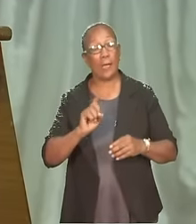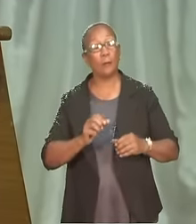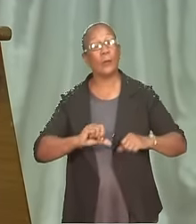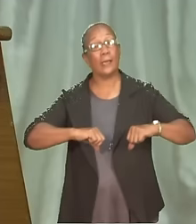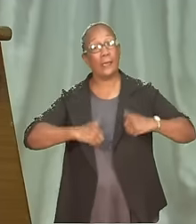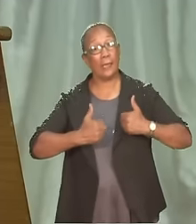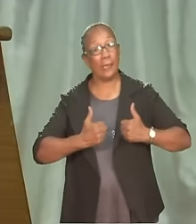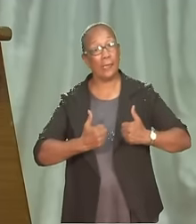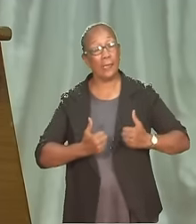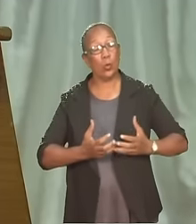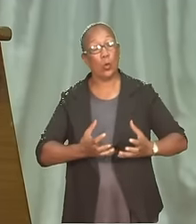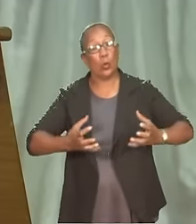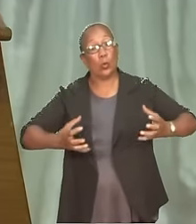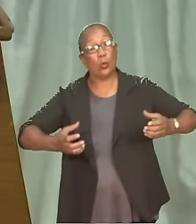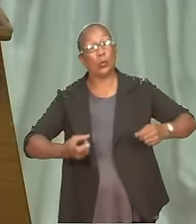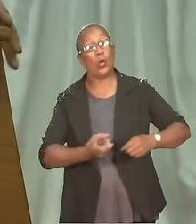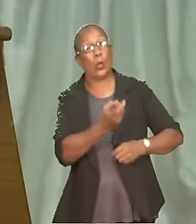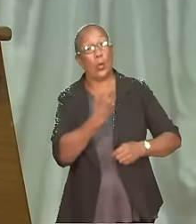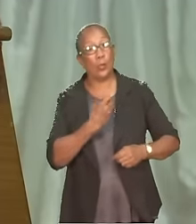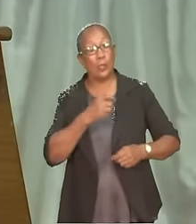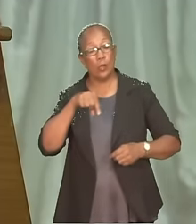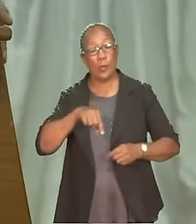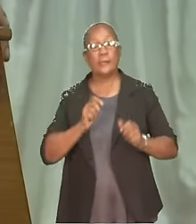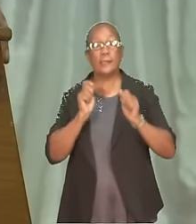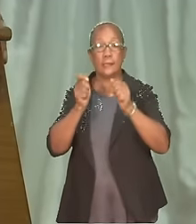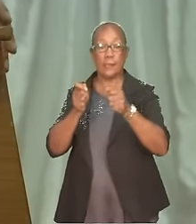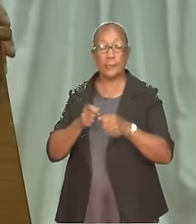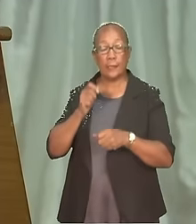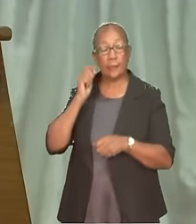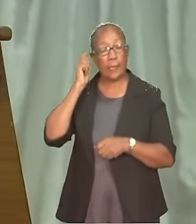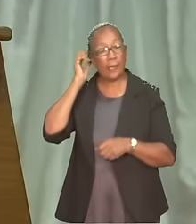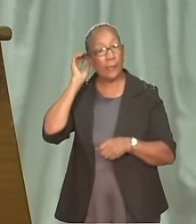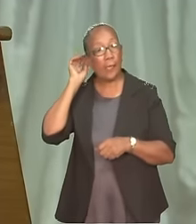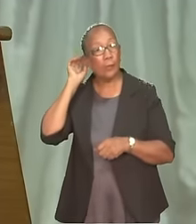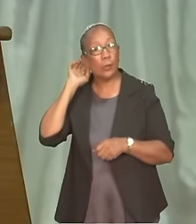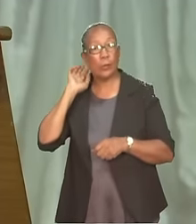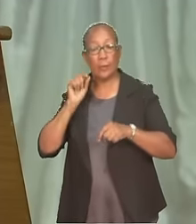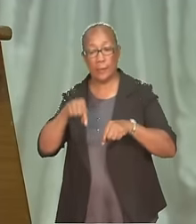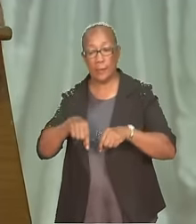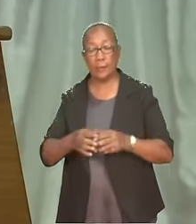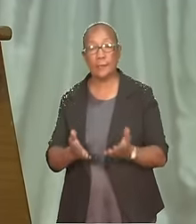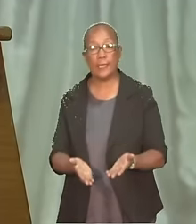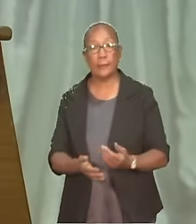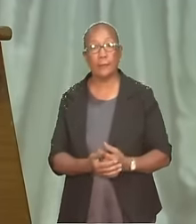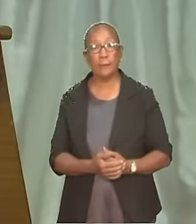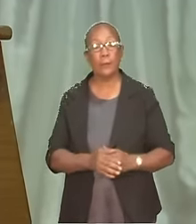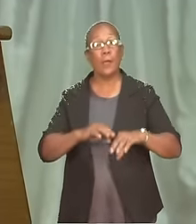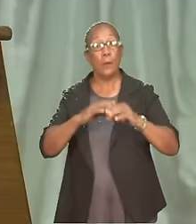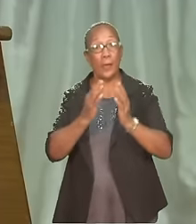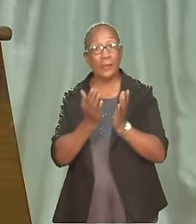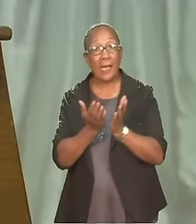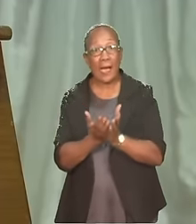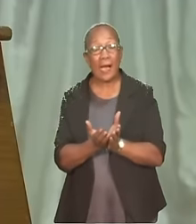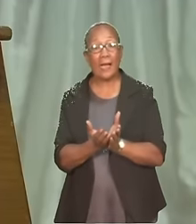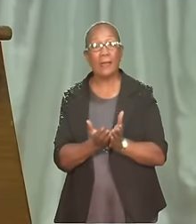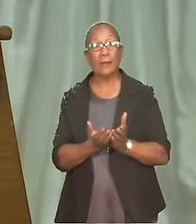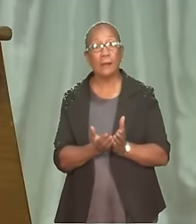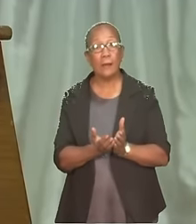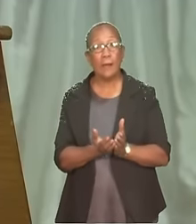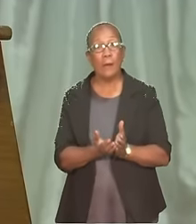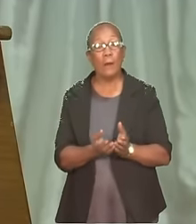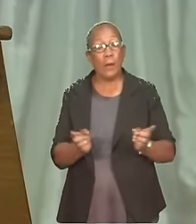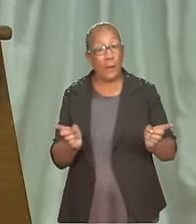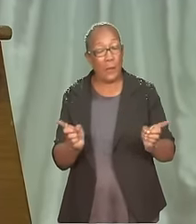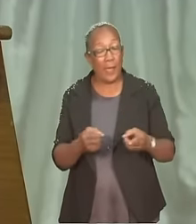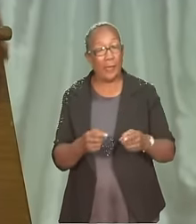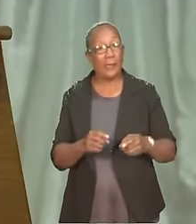Zoals deze resultaten hebben kunnen neerzetten, met al die beperkingen en al die